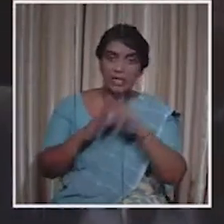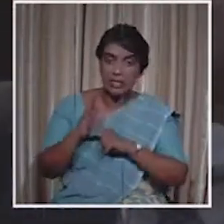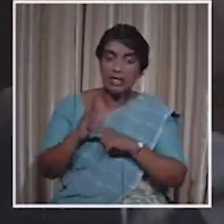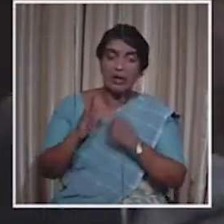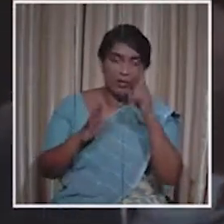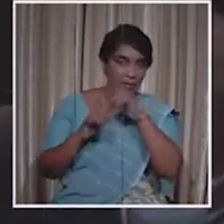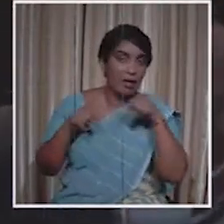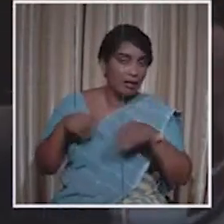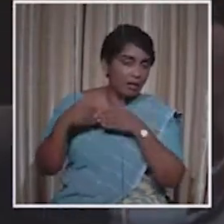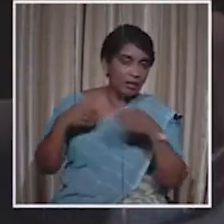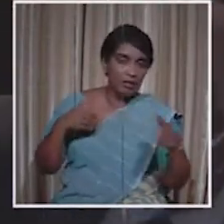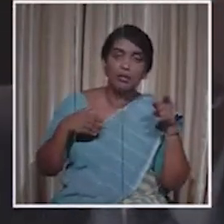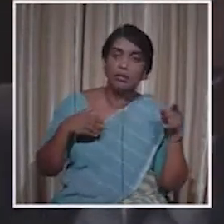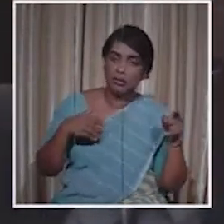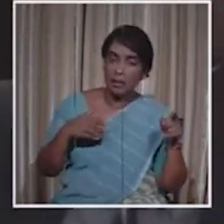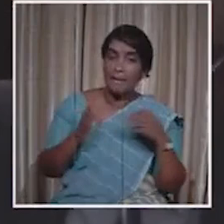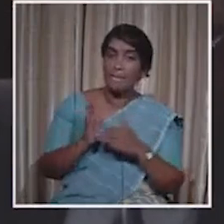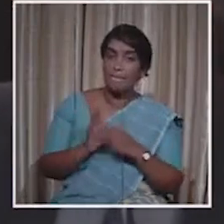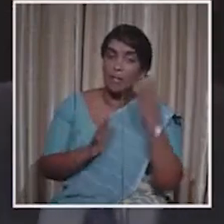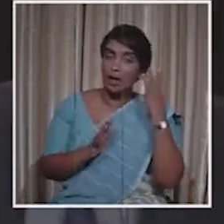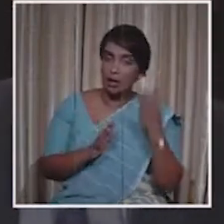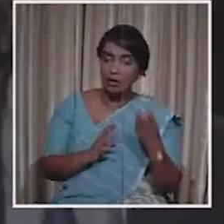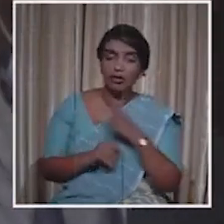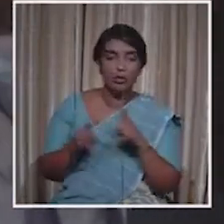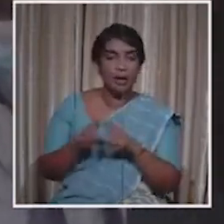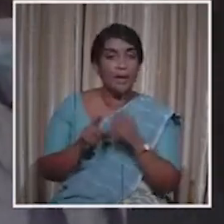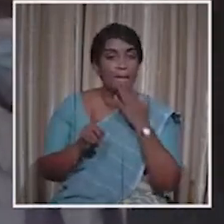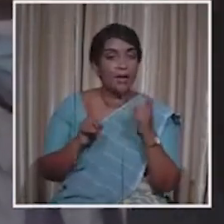இந்தியா 3000 மில்லியன் டாலர்ஸ், அமெரிக்க டாலர்கள்